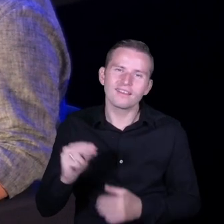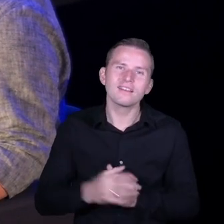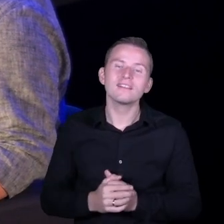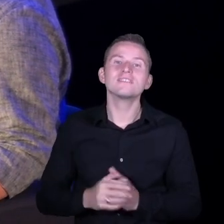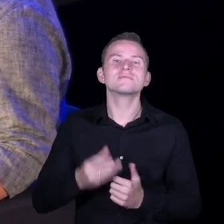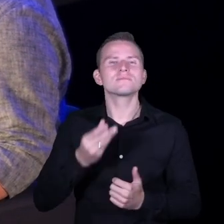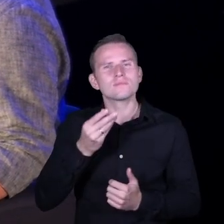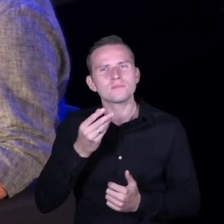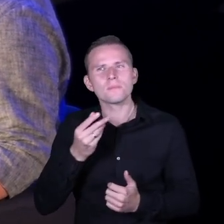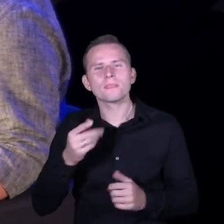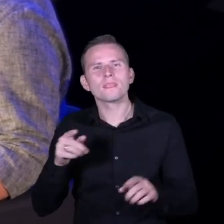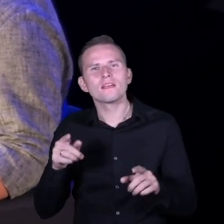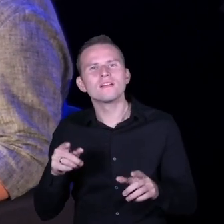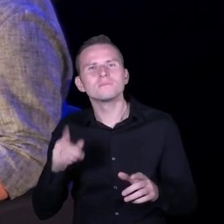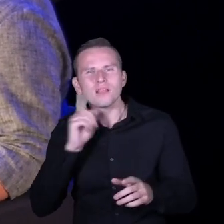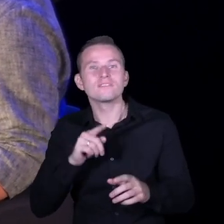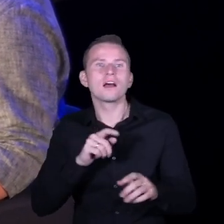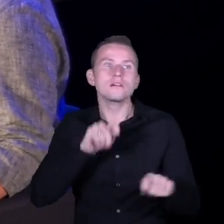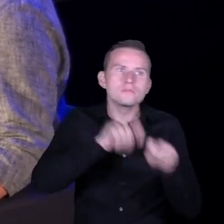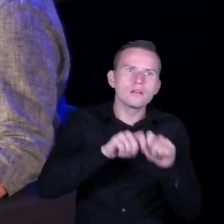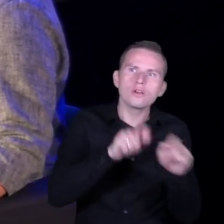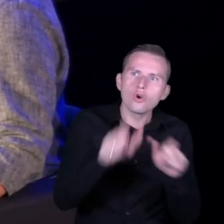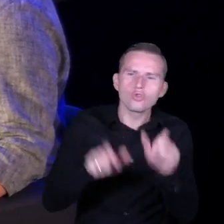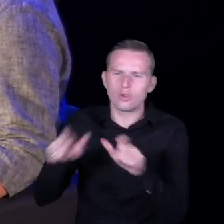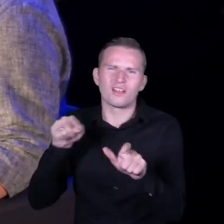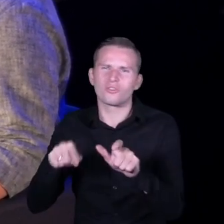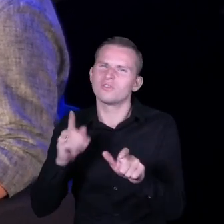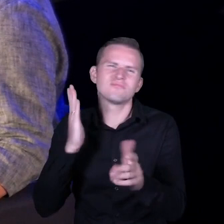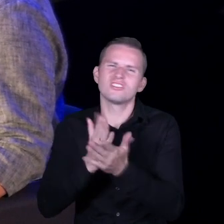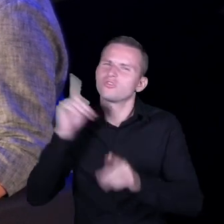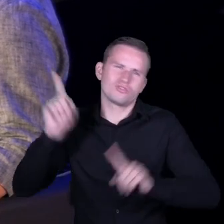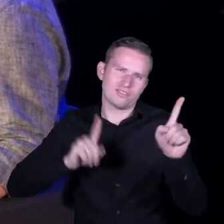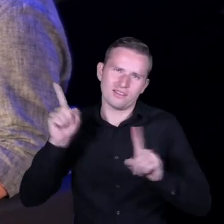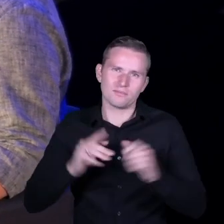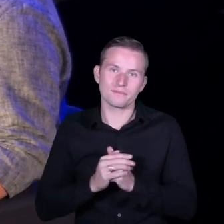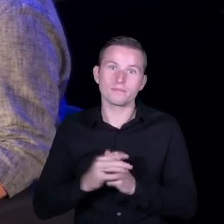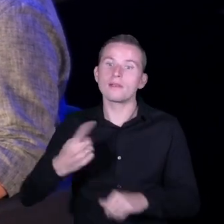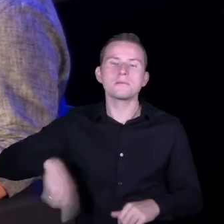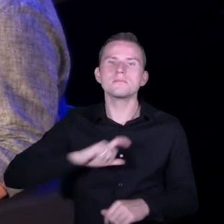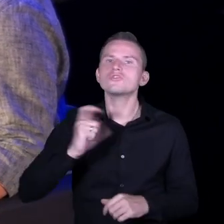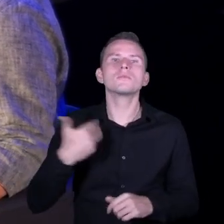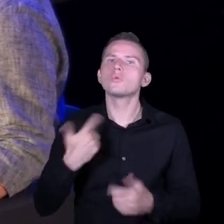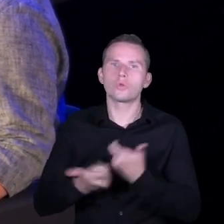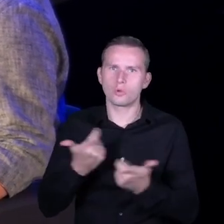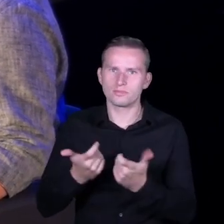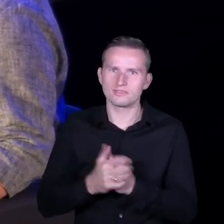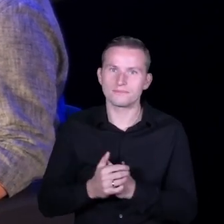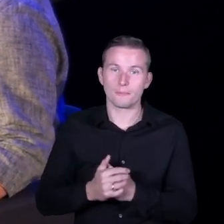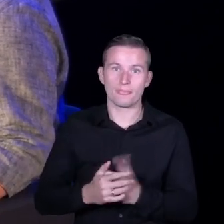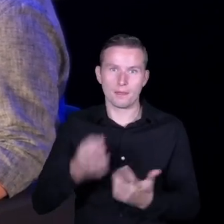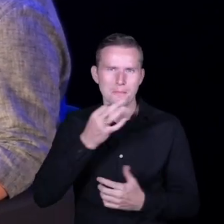powiedziałabym okazjonalnym i sporadycznym. Co ciekawego zrobiliśmy? Zmieniliśmy dzięki temu